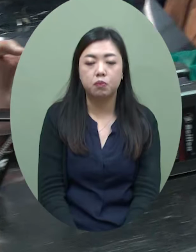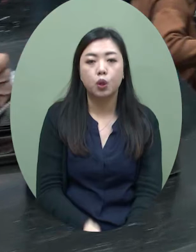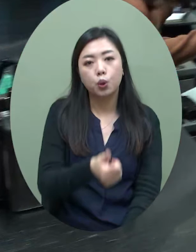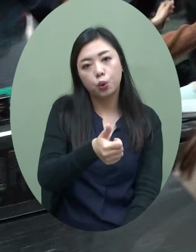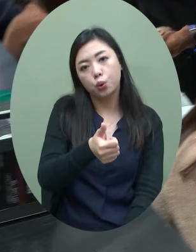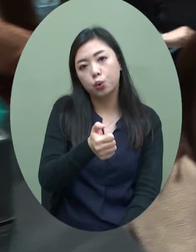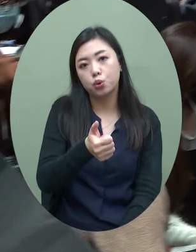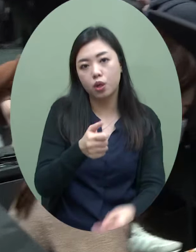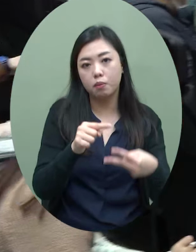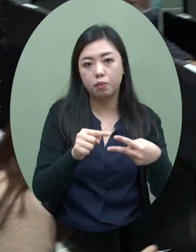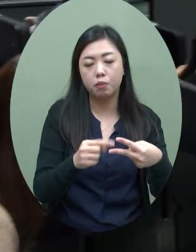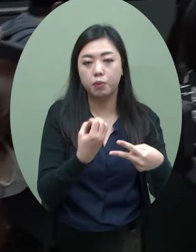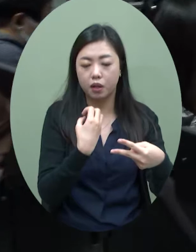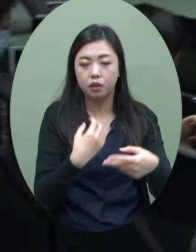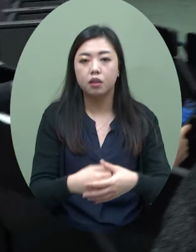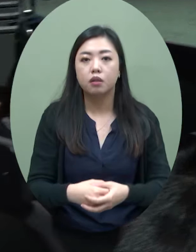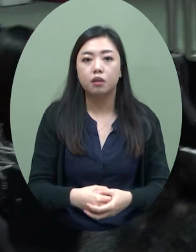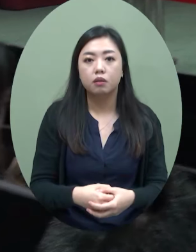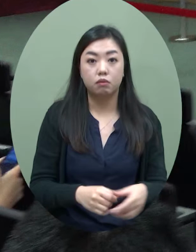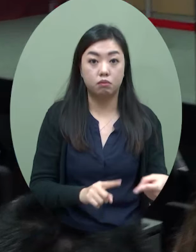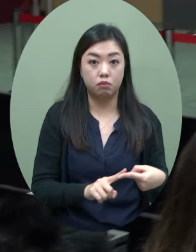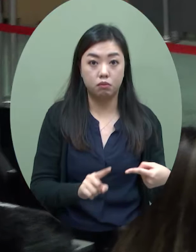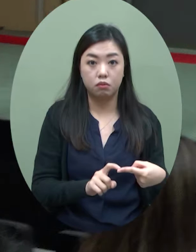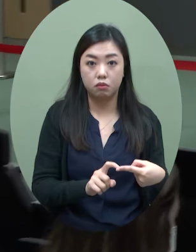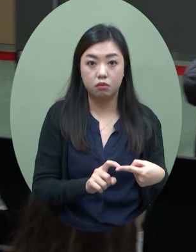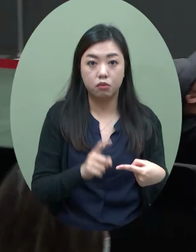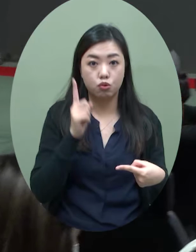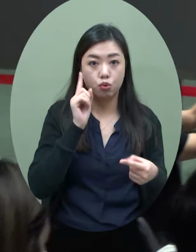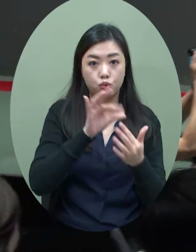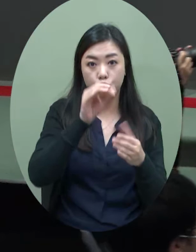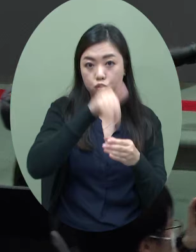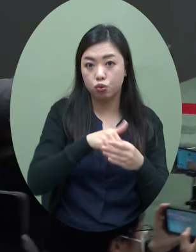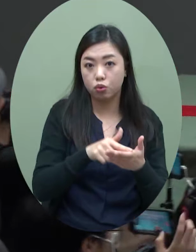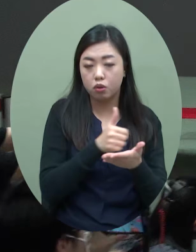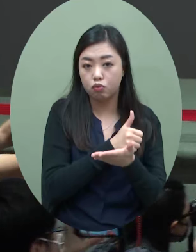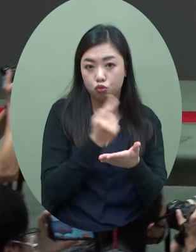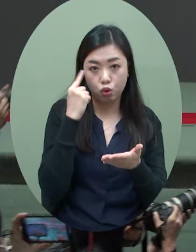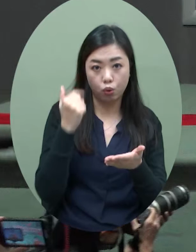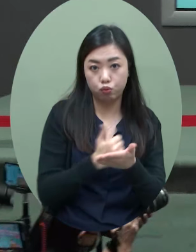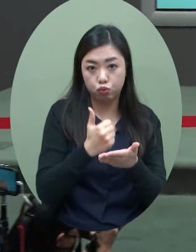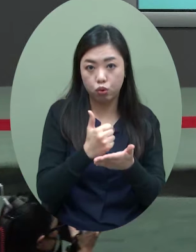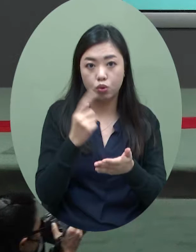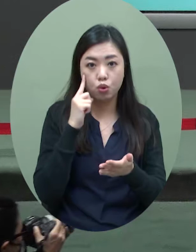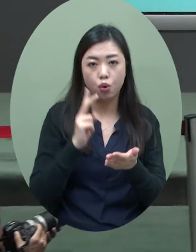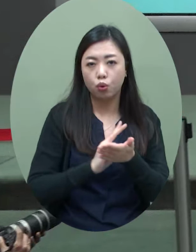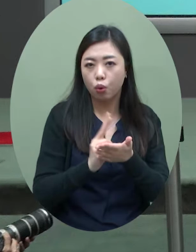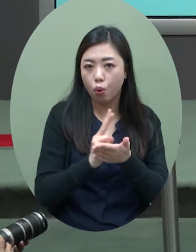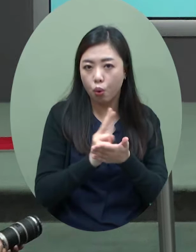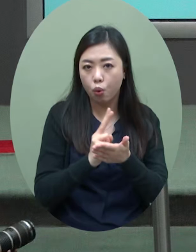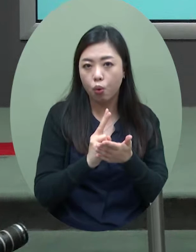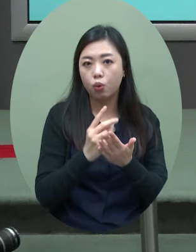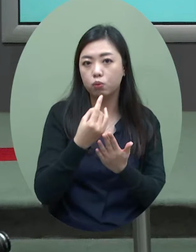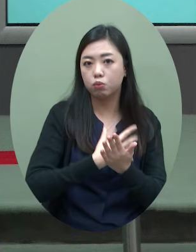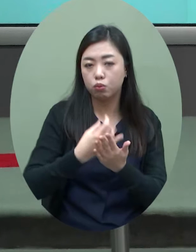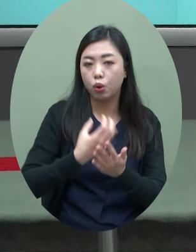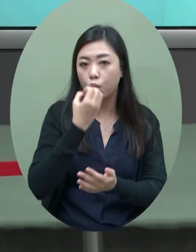多謝兩個問題。第一咧，喺完善選舉制度裏邊咧，係要修訂多條嘅